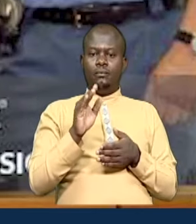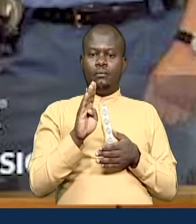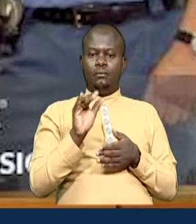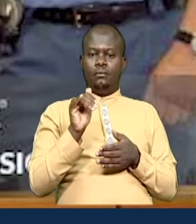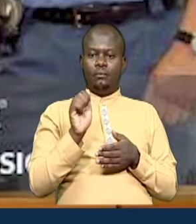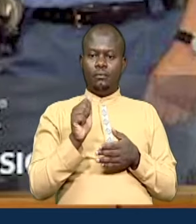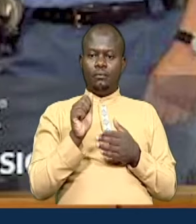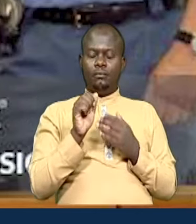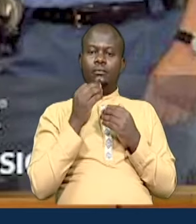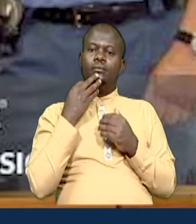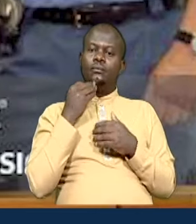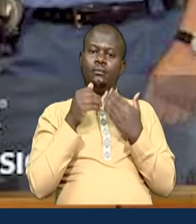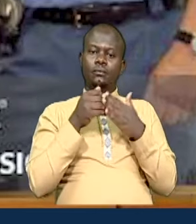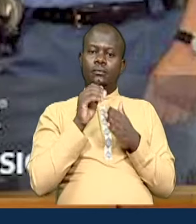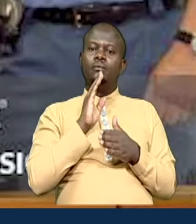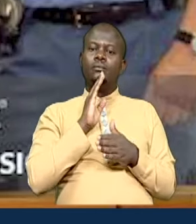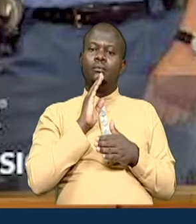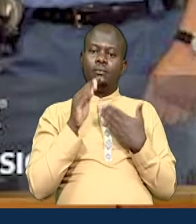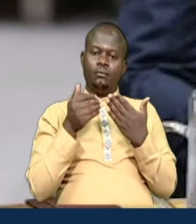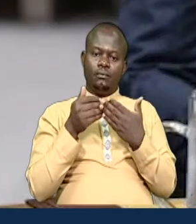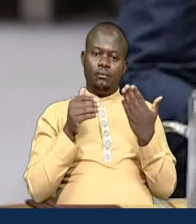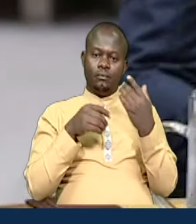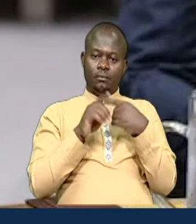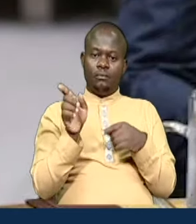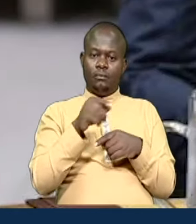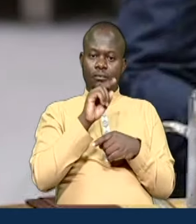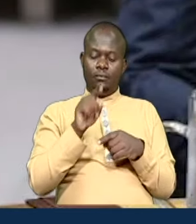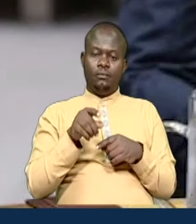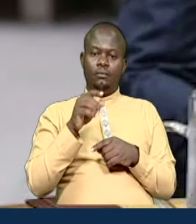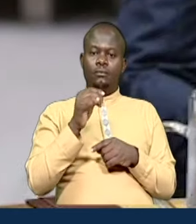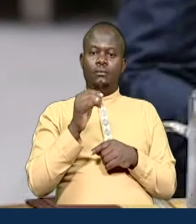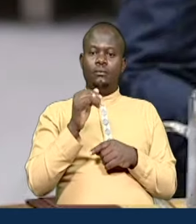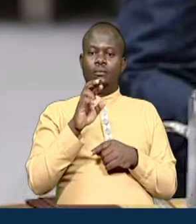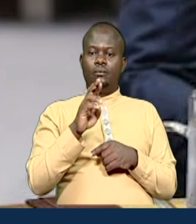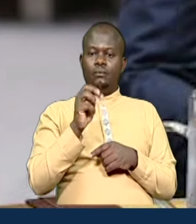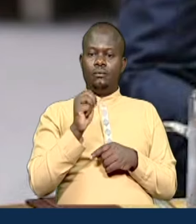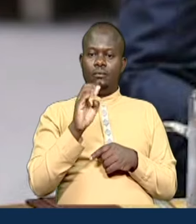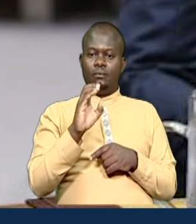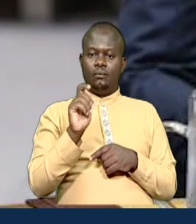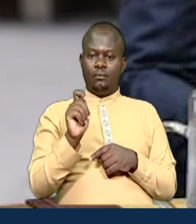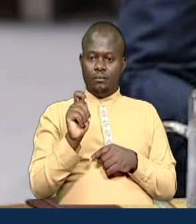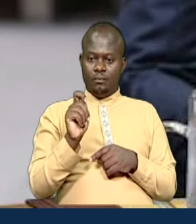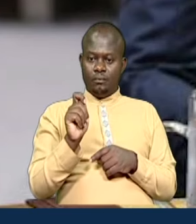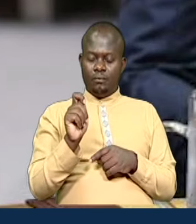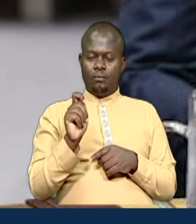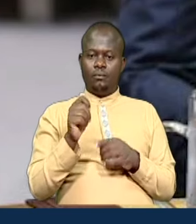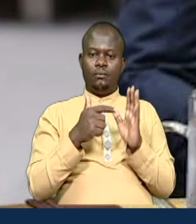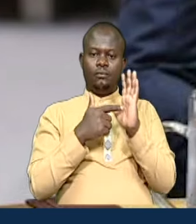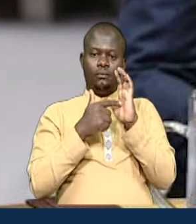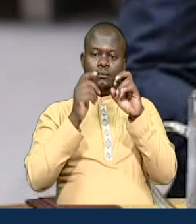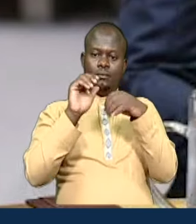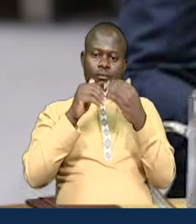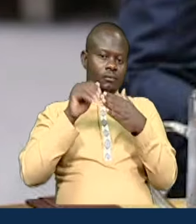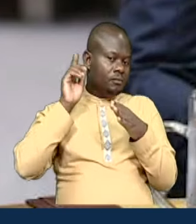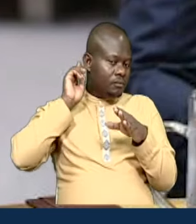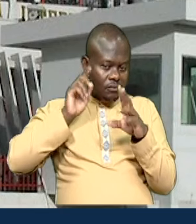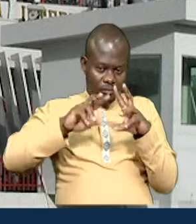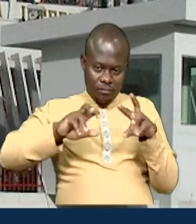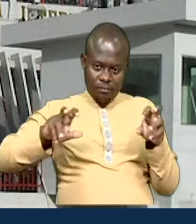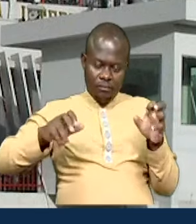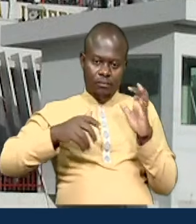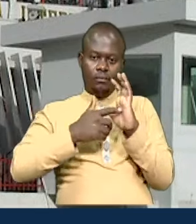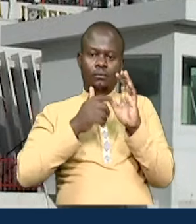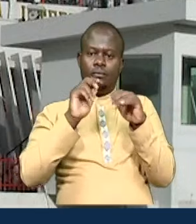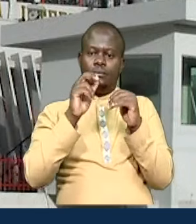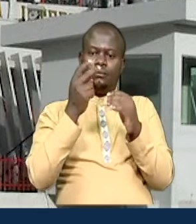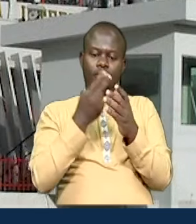Ku wa gatatu w'iki cyumweru nibwo umushinjacyaha mukuru wa IRMCT Serge Bramels yagaragaje ko iperereza bakoze ryerekanye